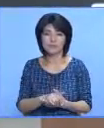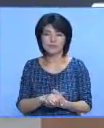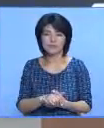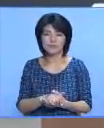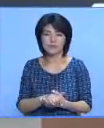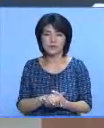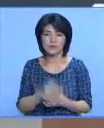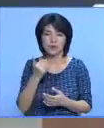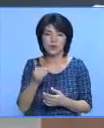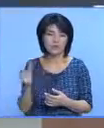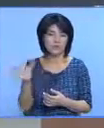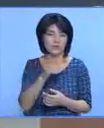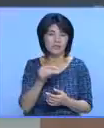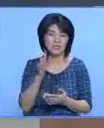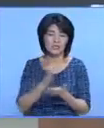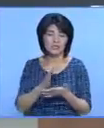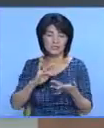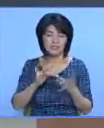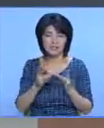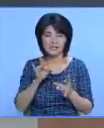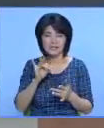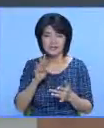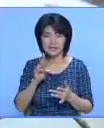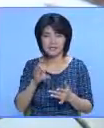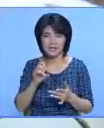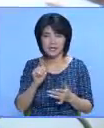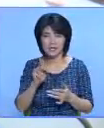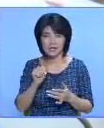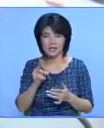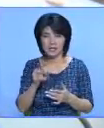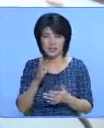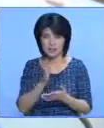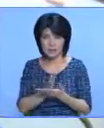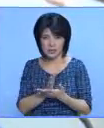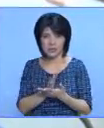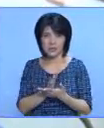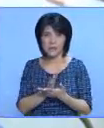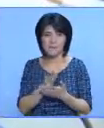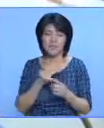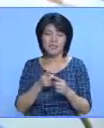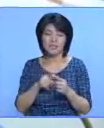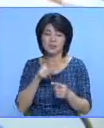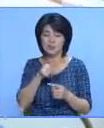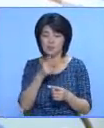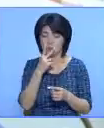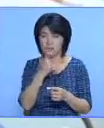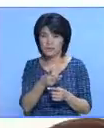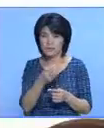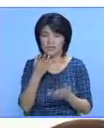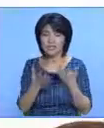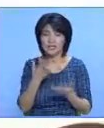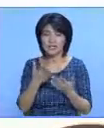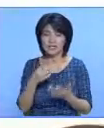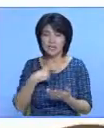всех есть ваши инстаграмы. Барлықтарыңыздың инстаграм парақшаларыңыз бар. Сол жерге кім көмірді қымбат сатып жатқанын